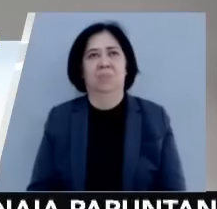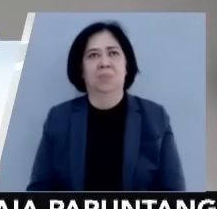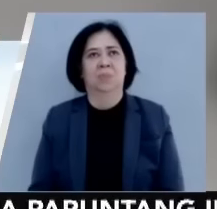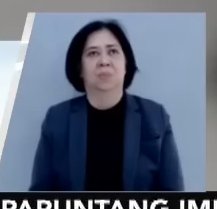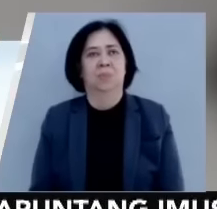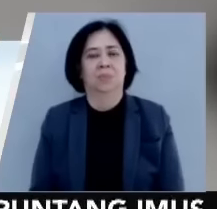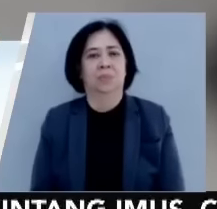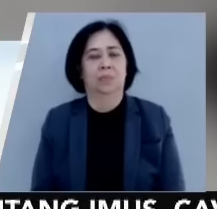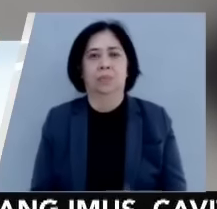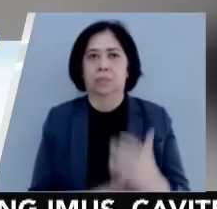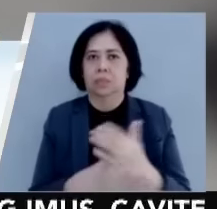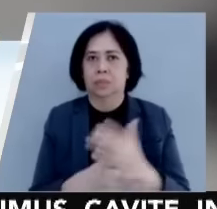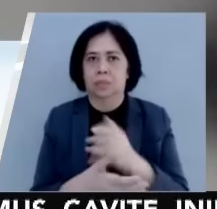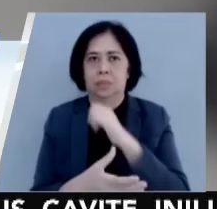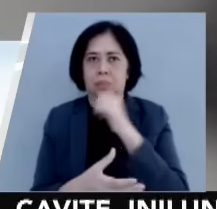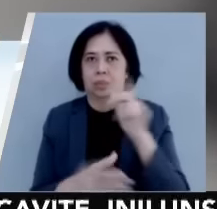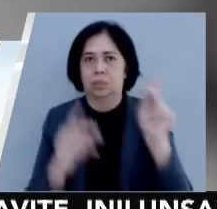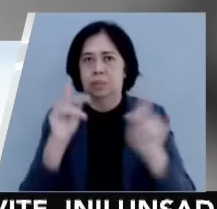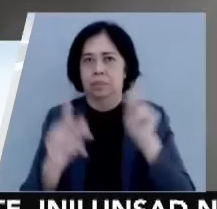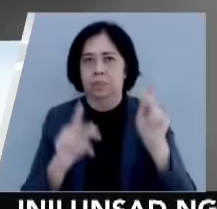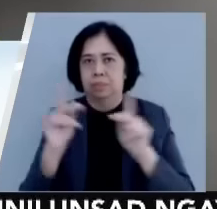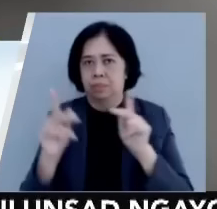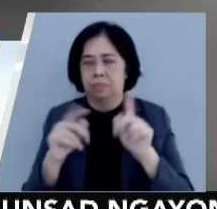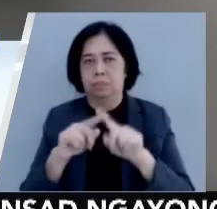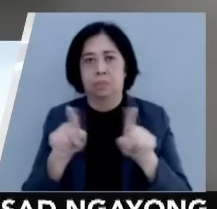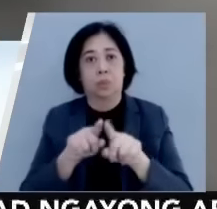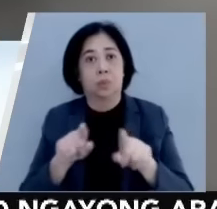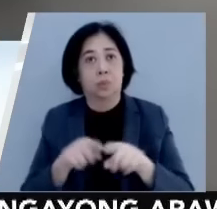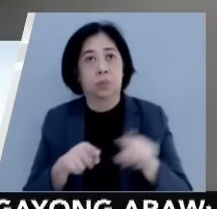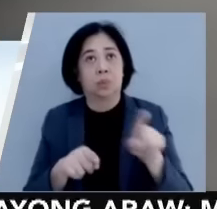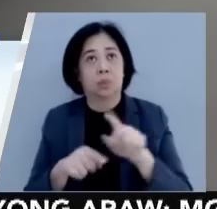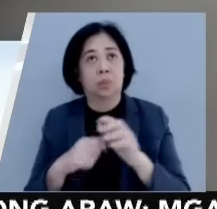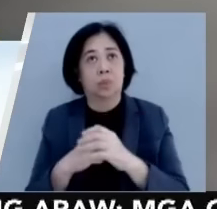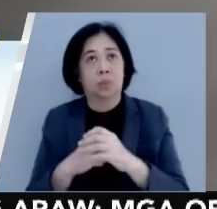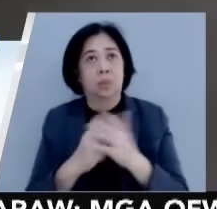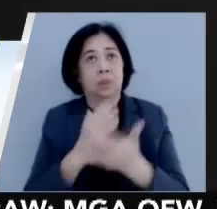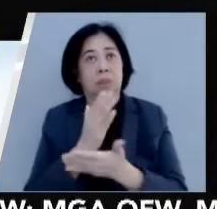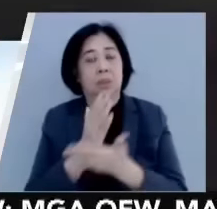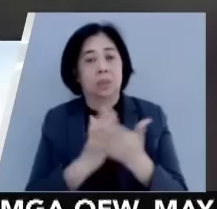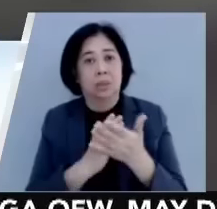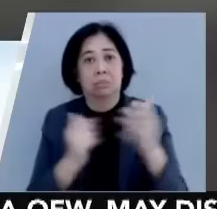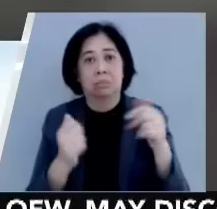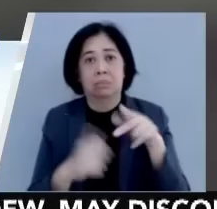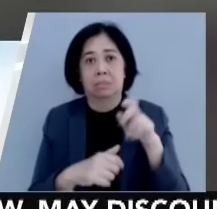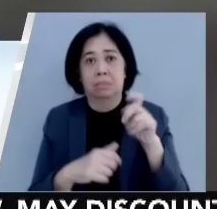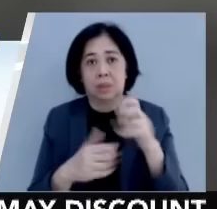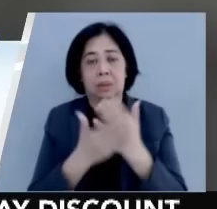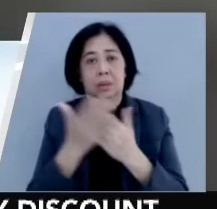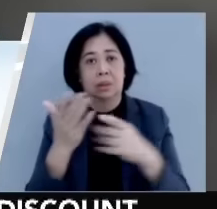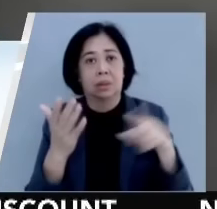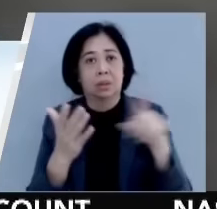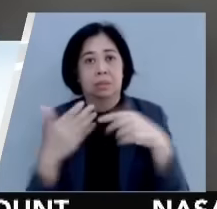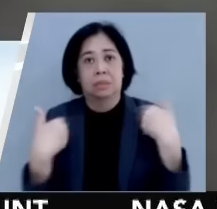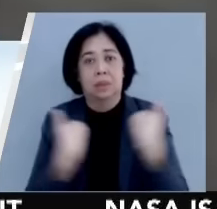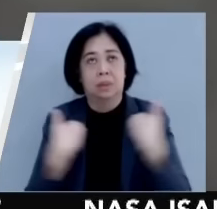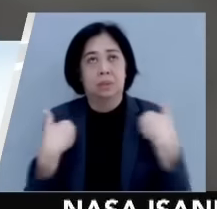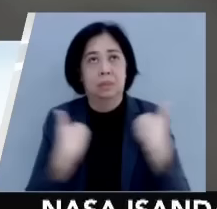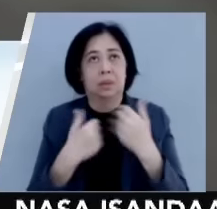Nabulabog hindi lang mga residente, kundi maging ang ilang alagang hayop. Ang tuloy-tuloy na